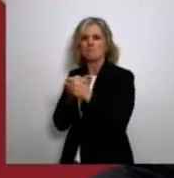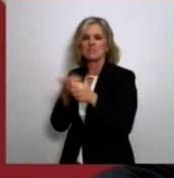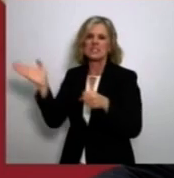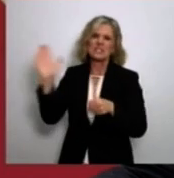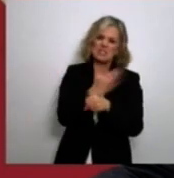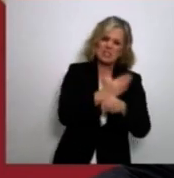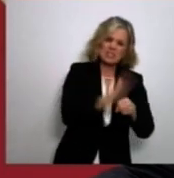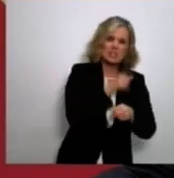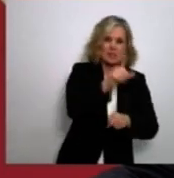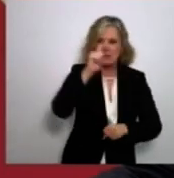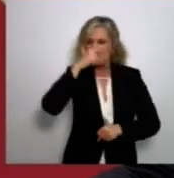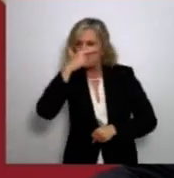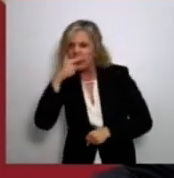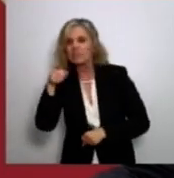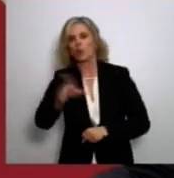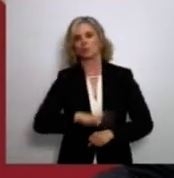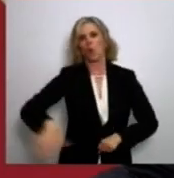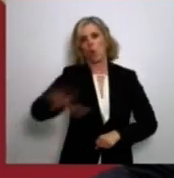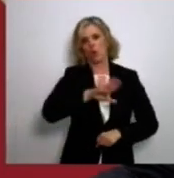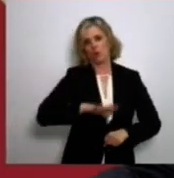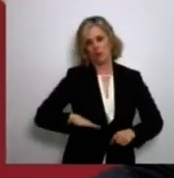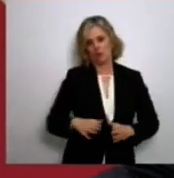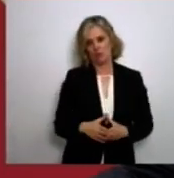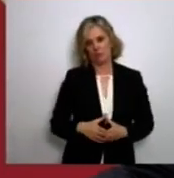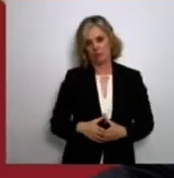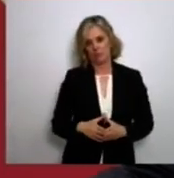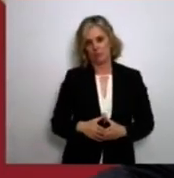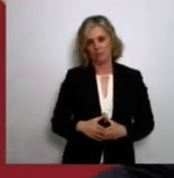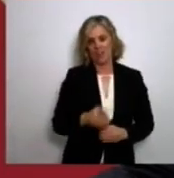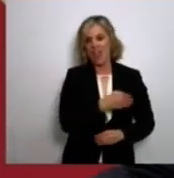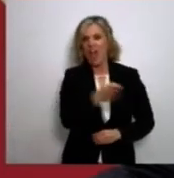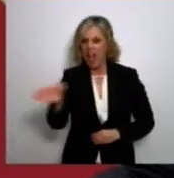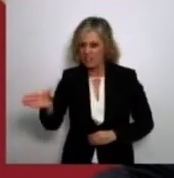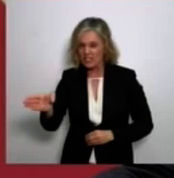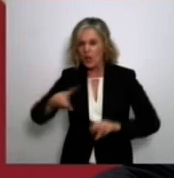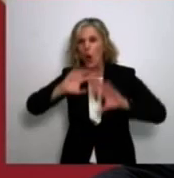πράκτορες των Στοών και των Ρότσιλντ. Τσακίστε αυτούς οι οποίοι σας